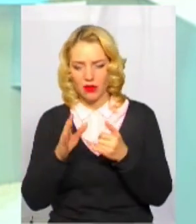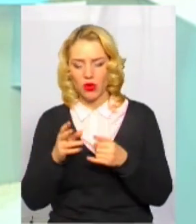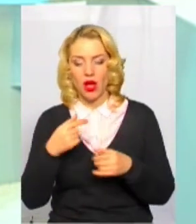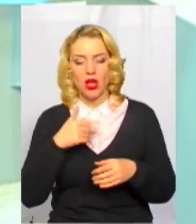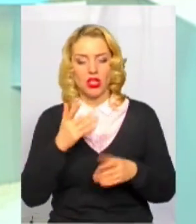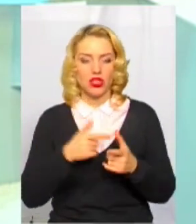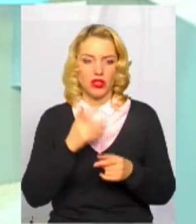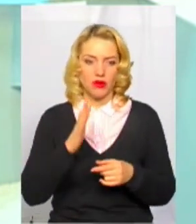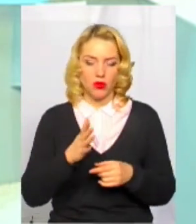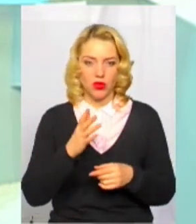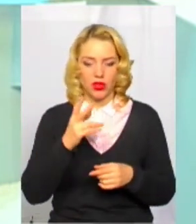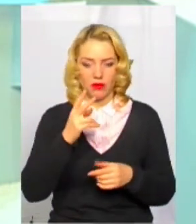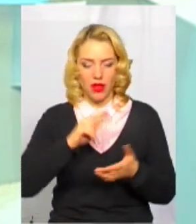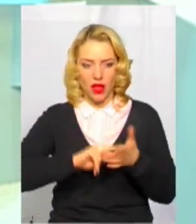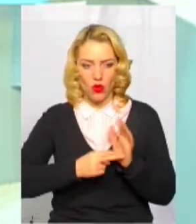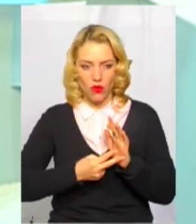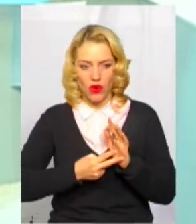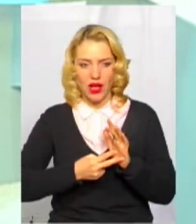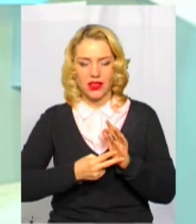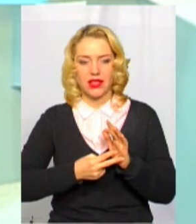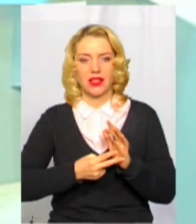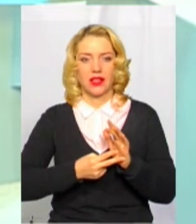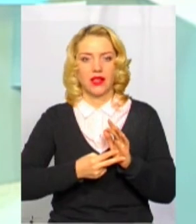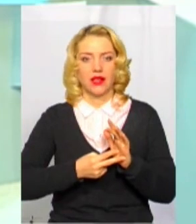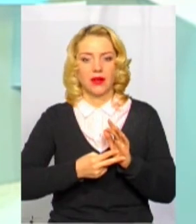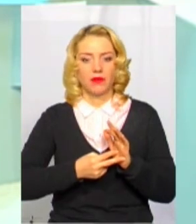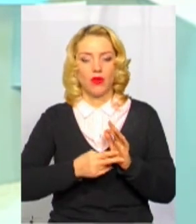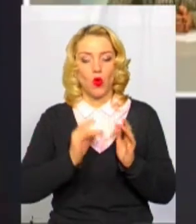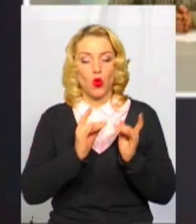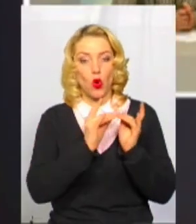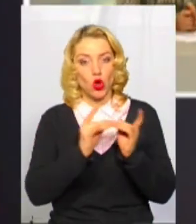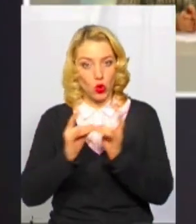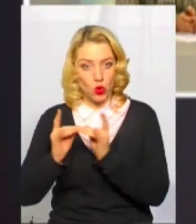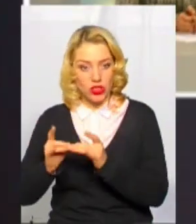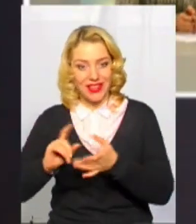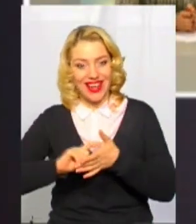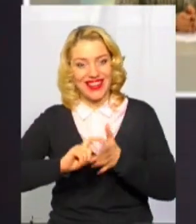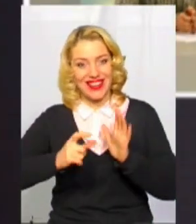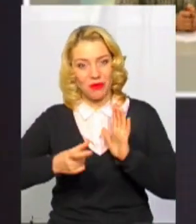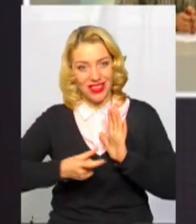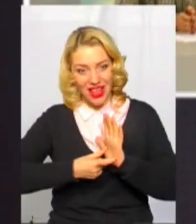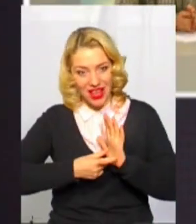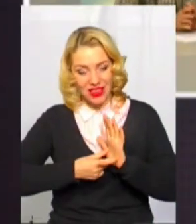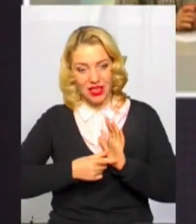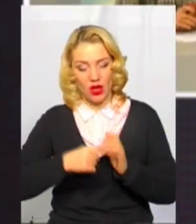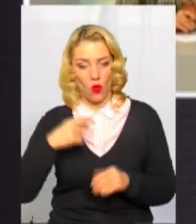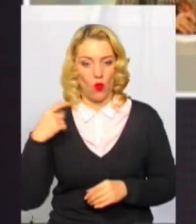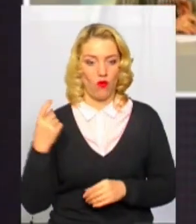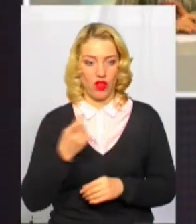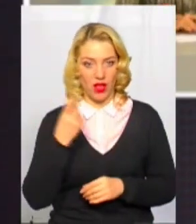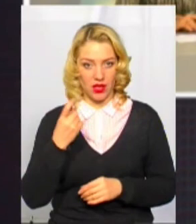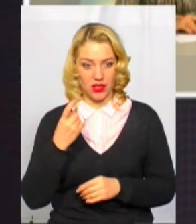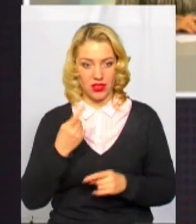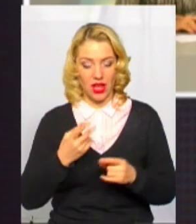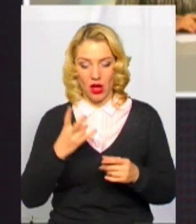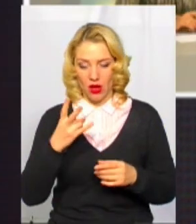в гуртожитках кімнати у власність внутрішньопереміщеним особам? Тому що жити на ліжку місці, вибачте, людям, це